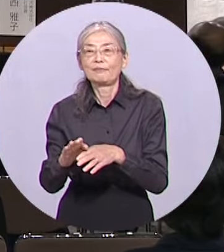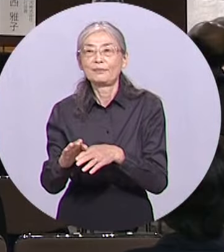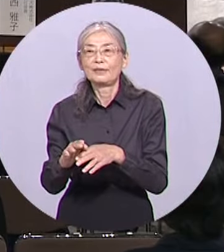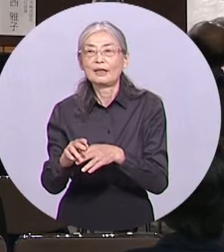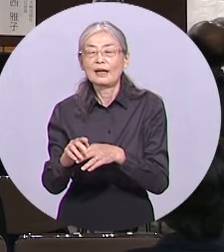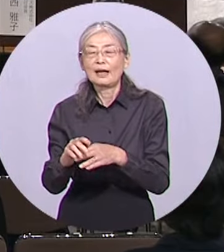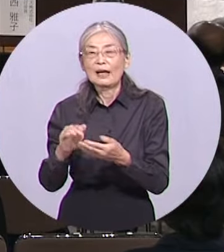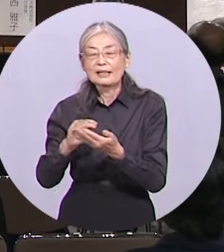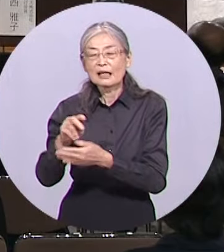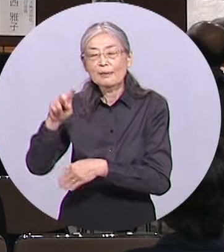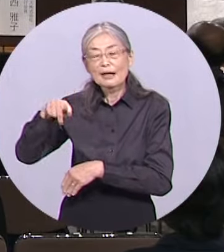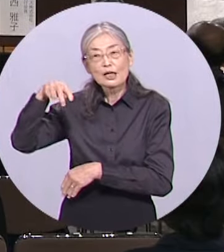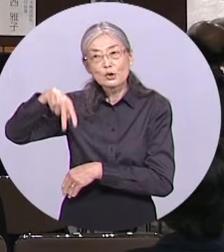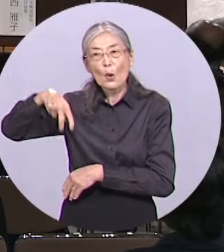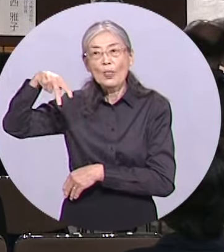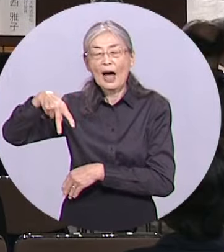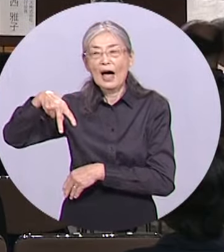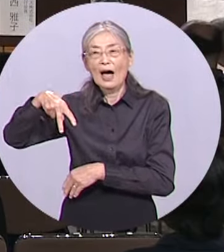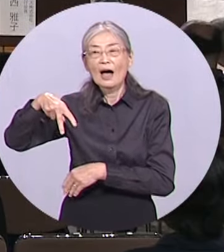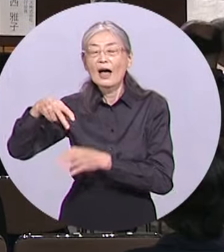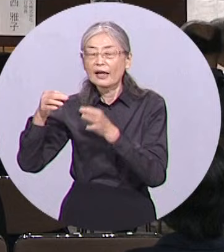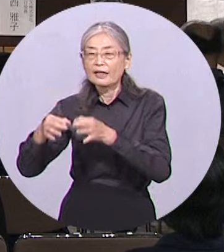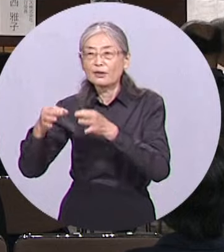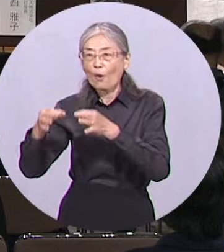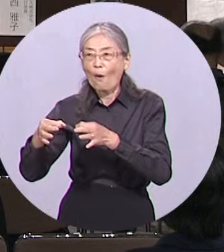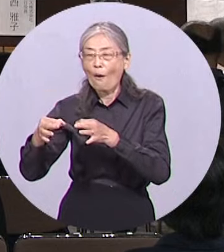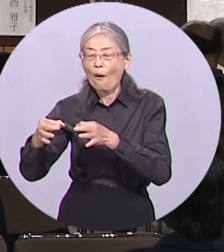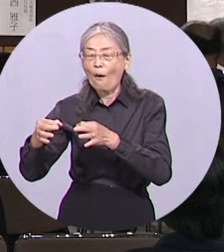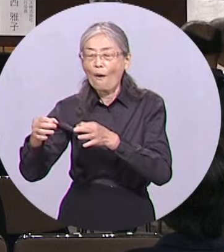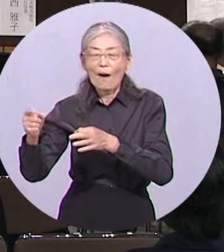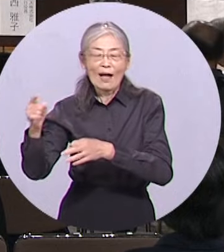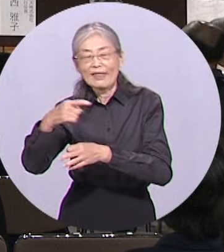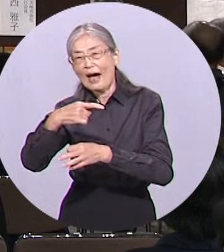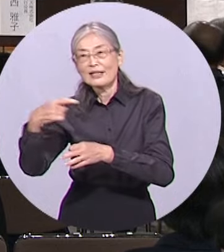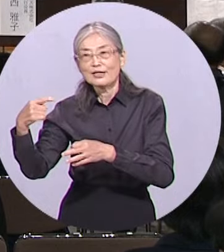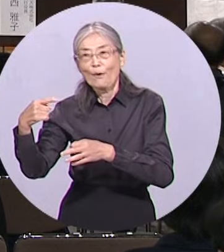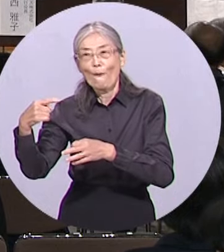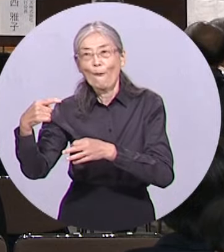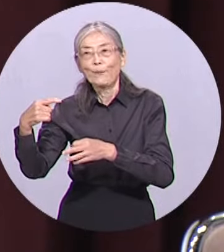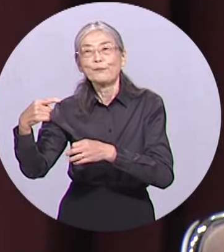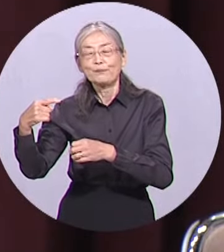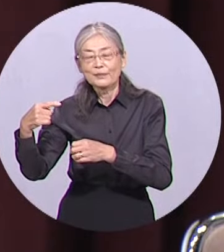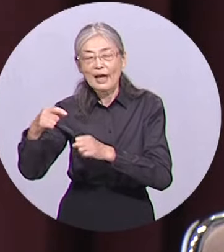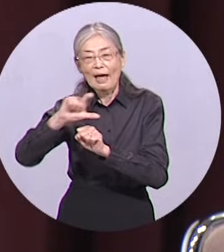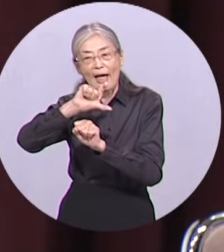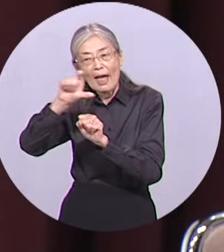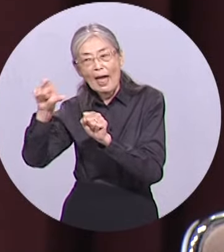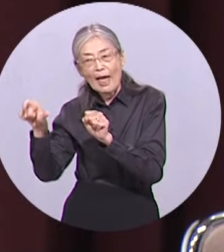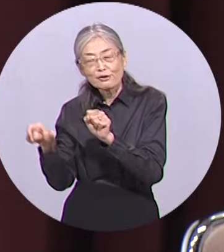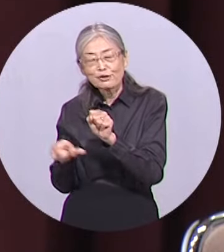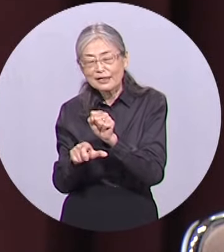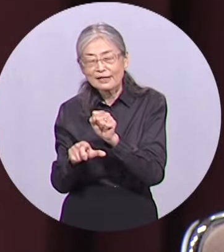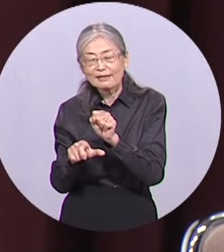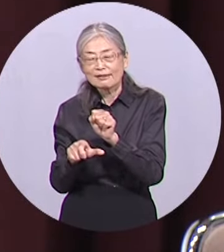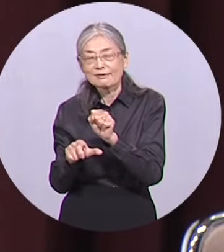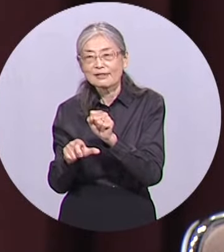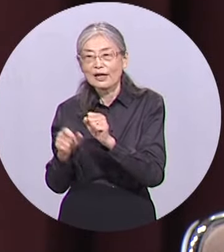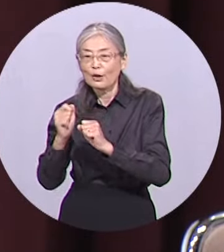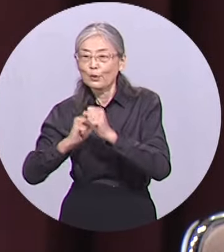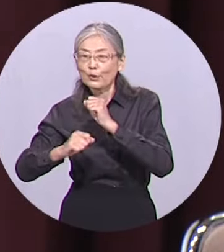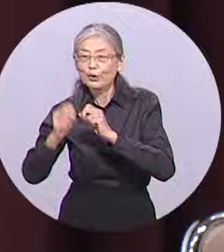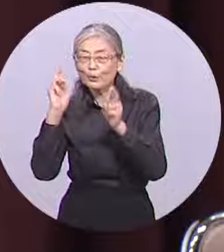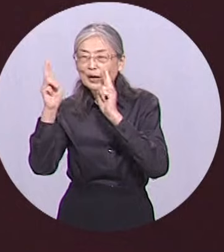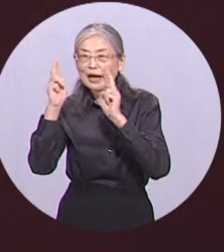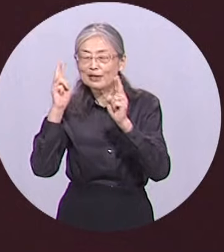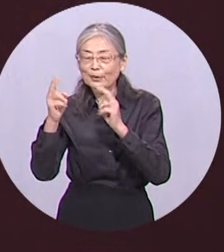この官民連携支援の第1号として SDGs に取り組む企業さんに対して新た